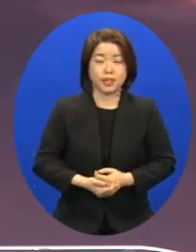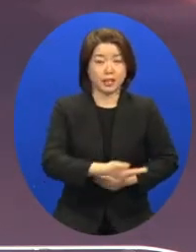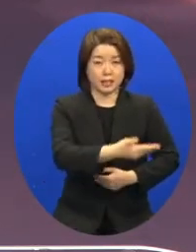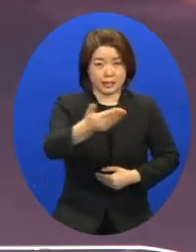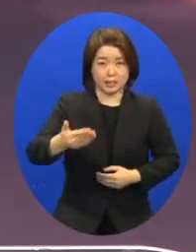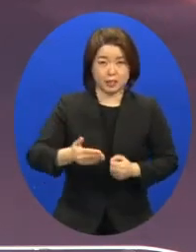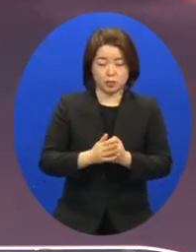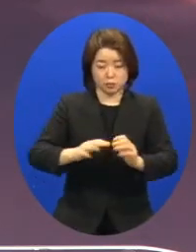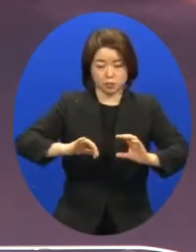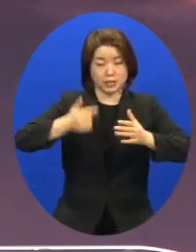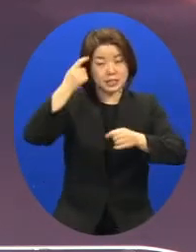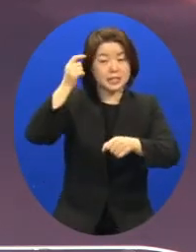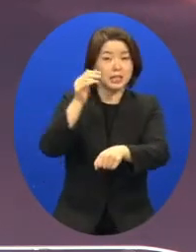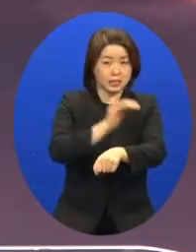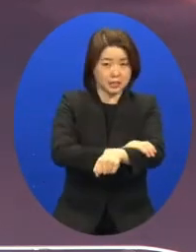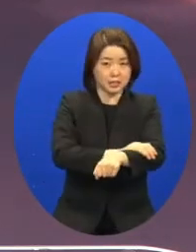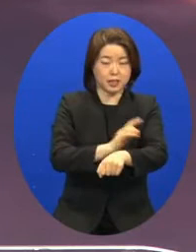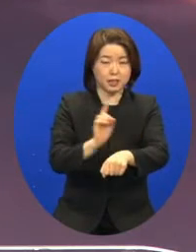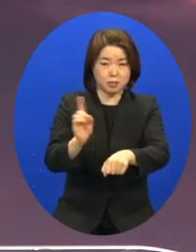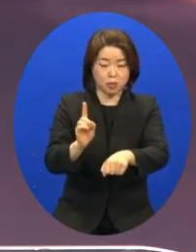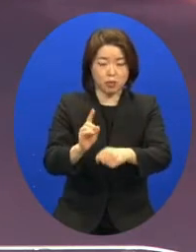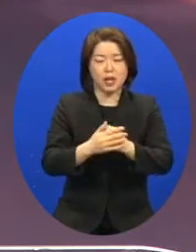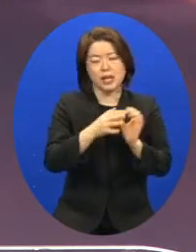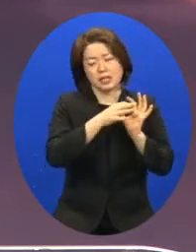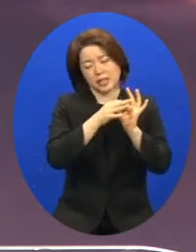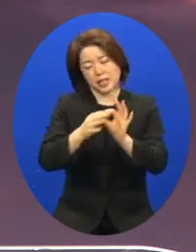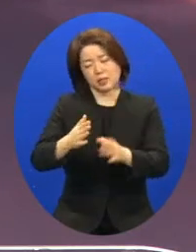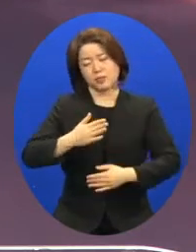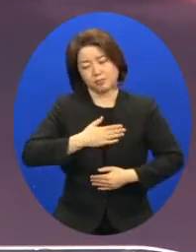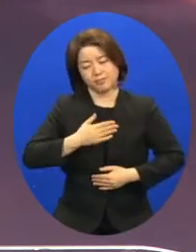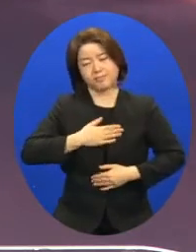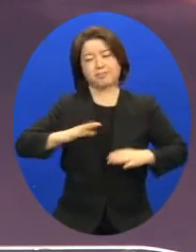여러분, 세상 지혜는 끊임없이 자기를 자랑하는 겁니다.